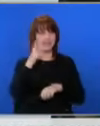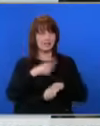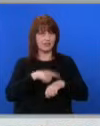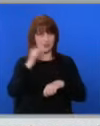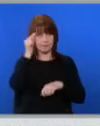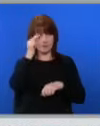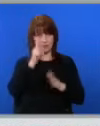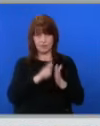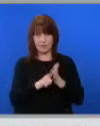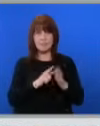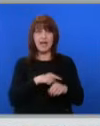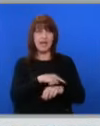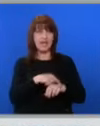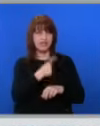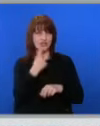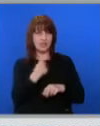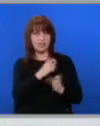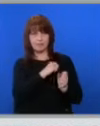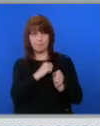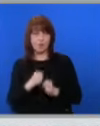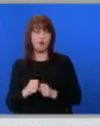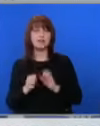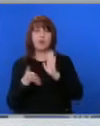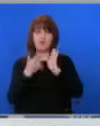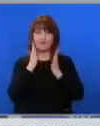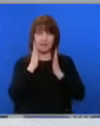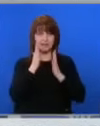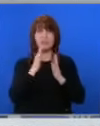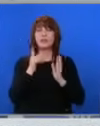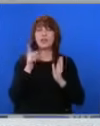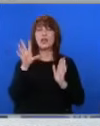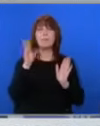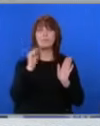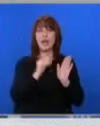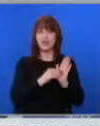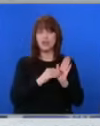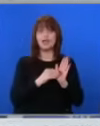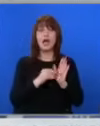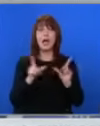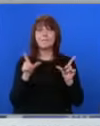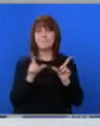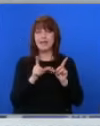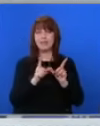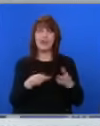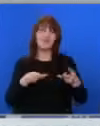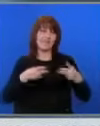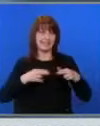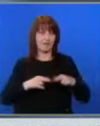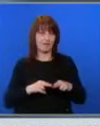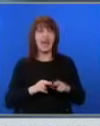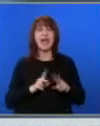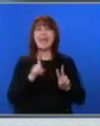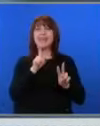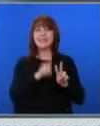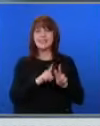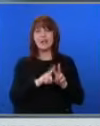минути българско време и час по-късно достъпът до Facebook и чат приложението Messenger беше възстановен. С Instagram